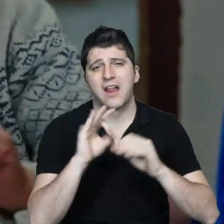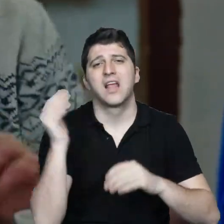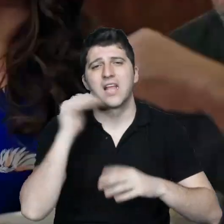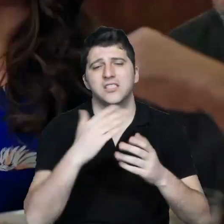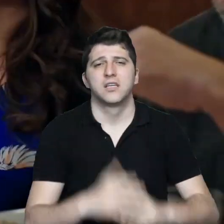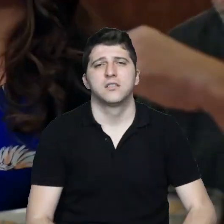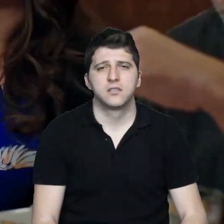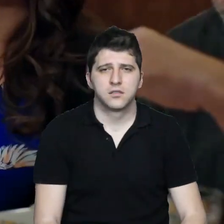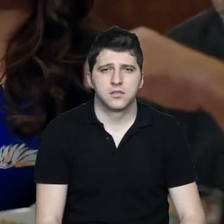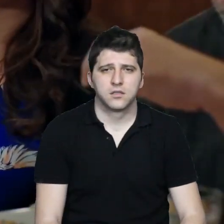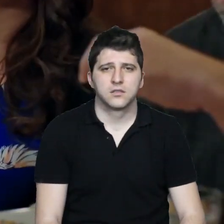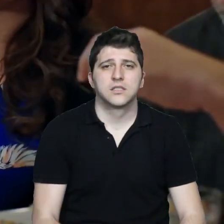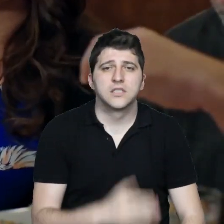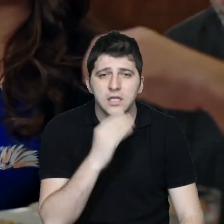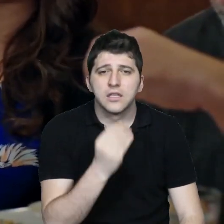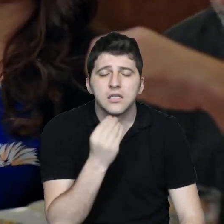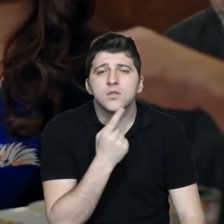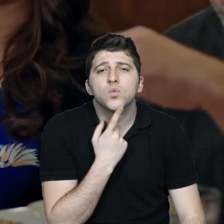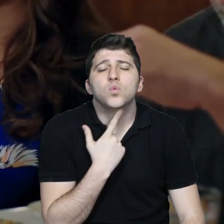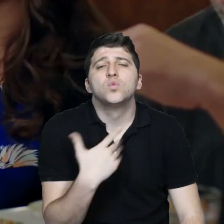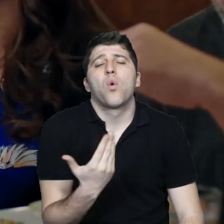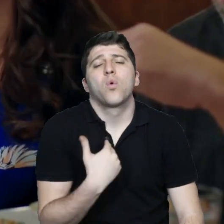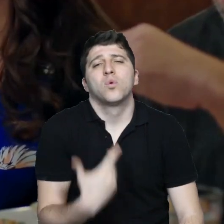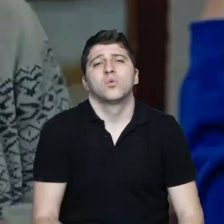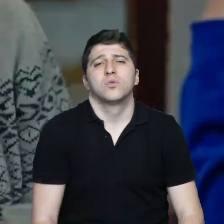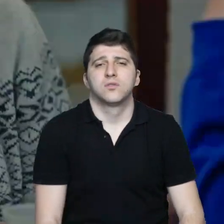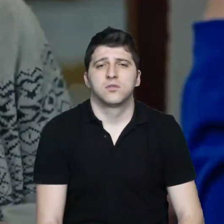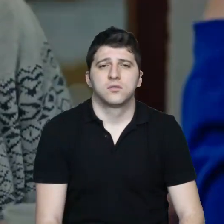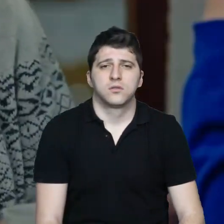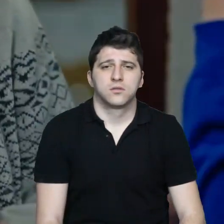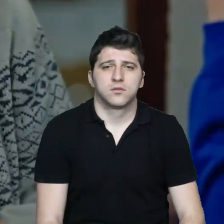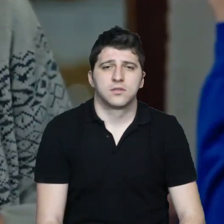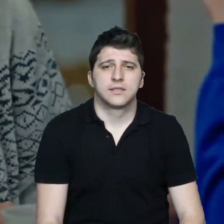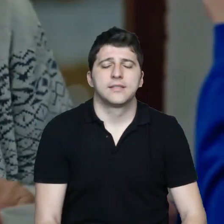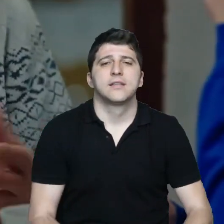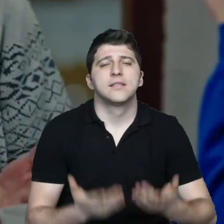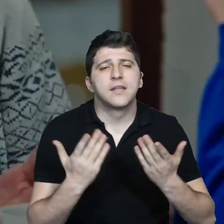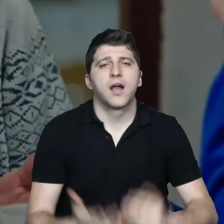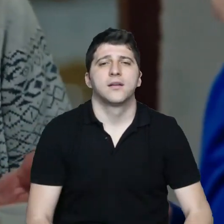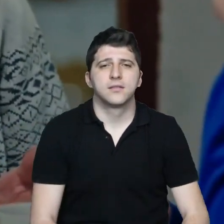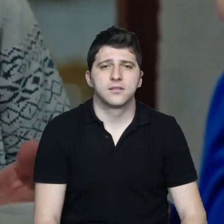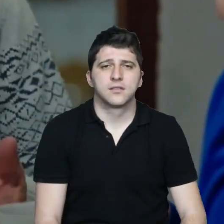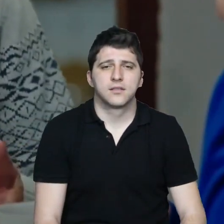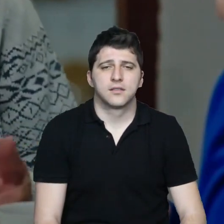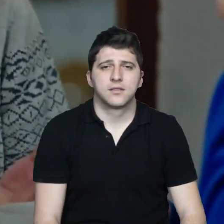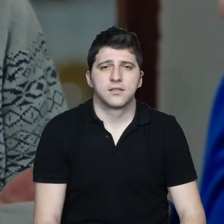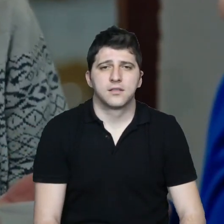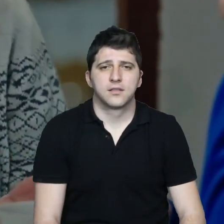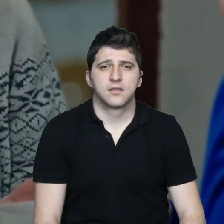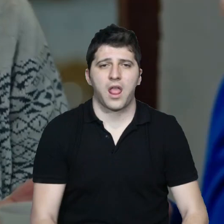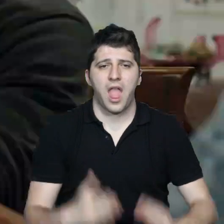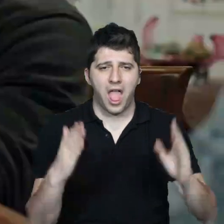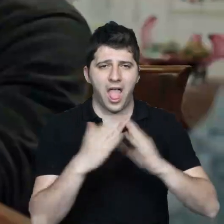dönecek. Dede yiyecek iştah mı var Allah aşkına ya? Ya evi ölü